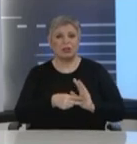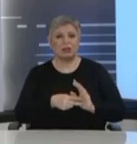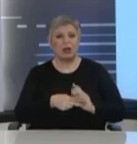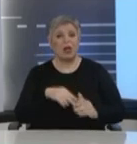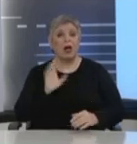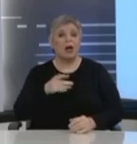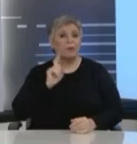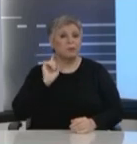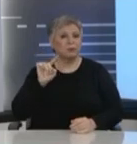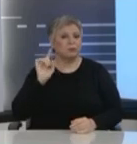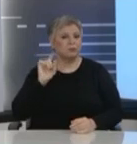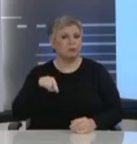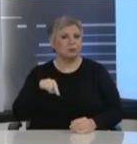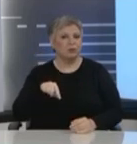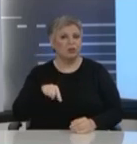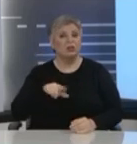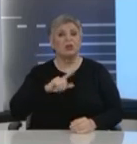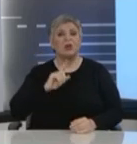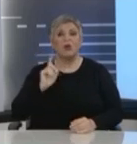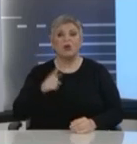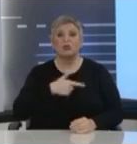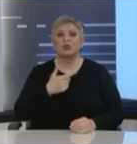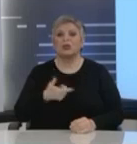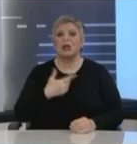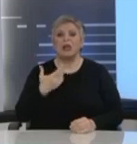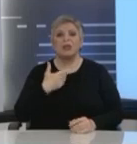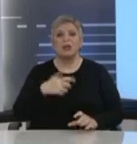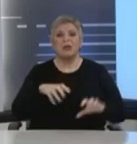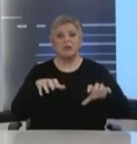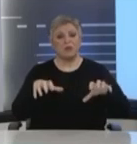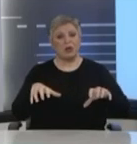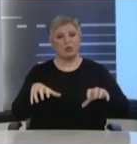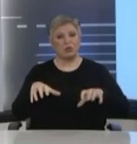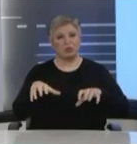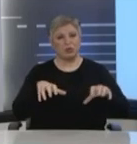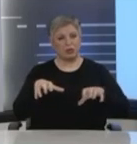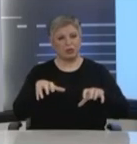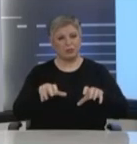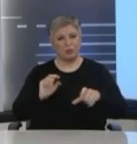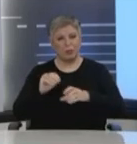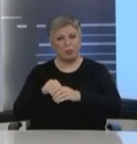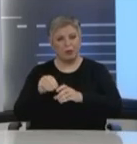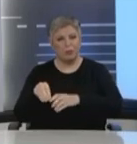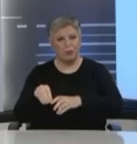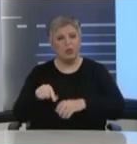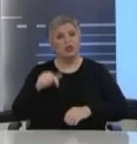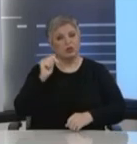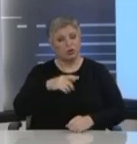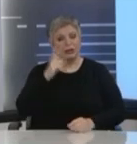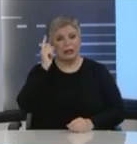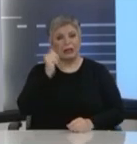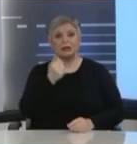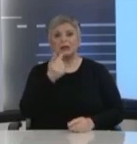θεσμούς, όσο καταπατάτε τη διάκριση των εξουσιών, τόσο περισσότερο βάζετε σε